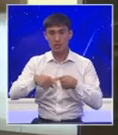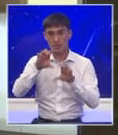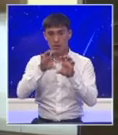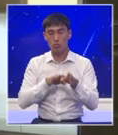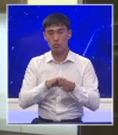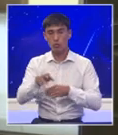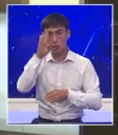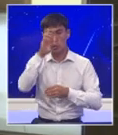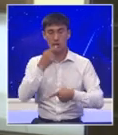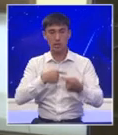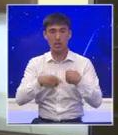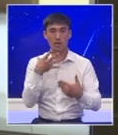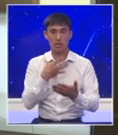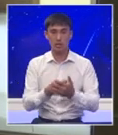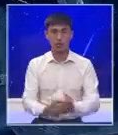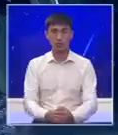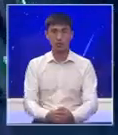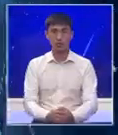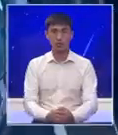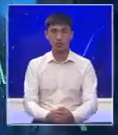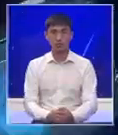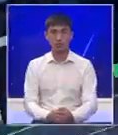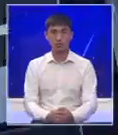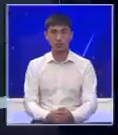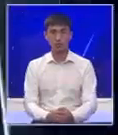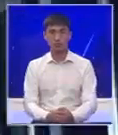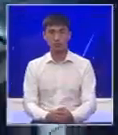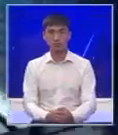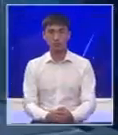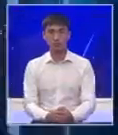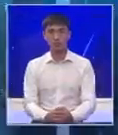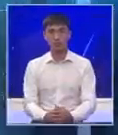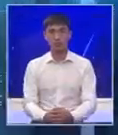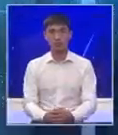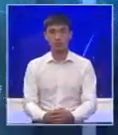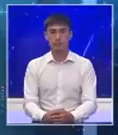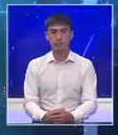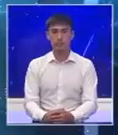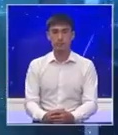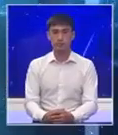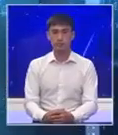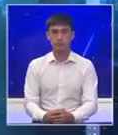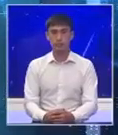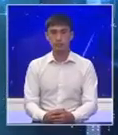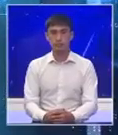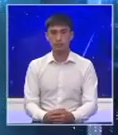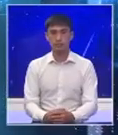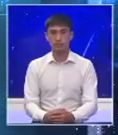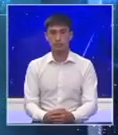бойынша мемлекет меншігіне қайтарылады. Құрманжан Қасымжанұлы, Құрманжан Қасымжанұлы, Жетісу арнасы.